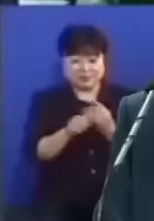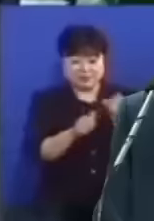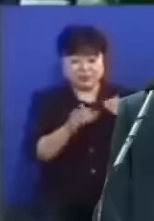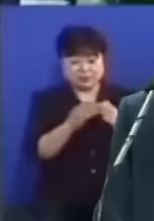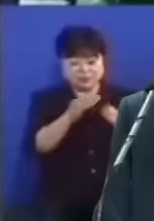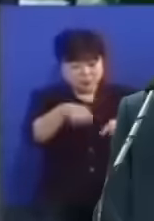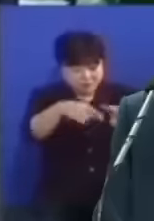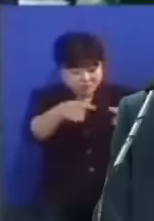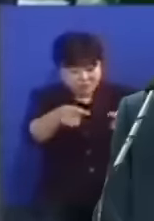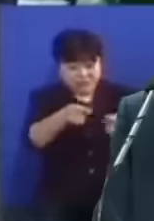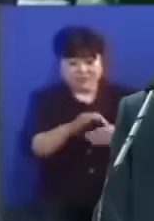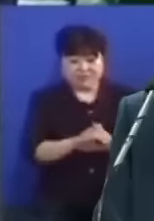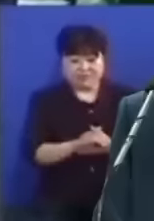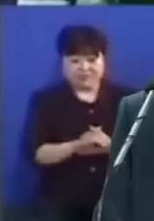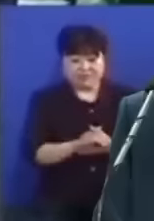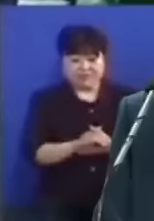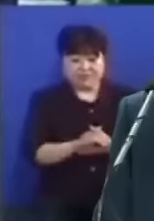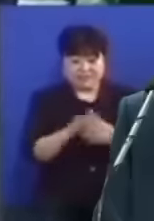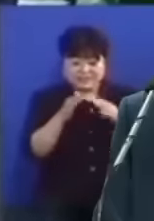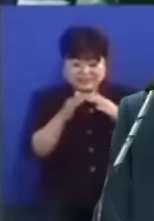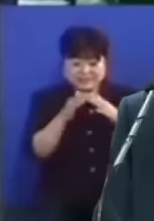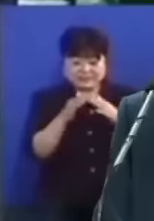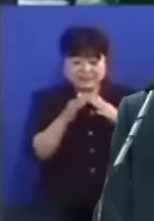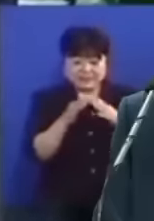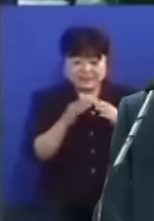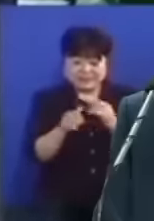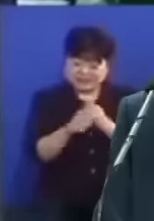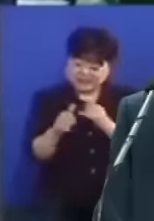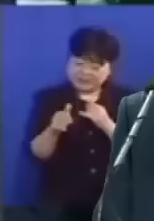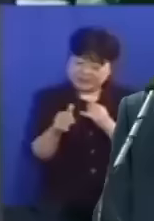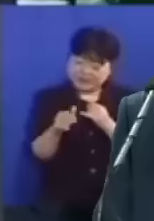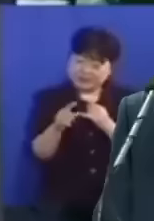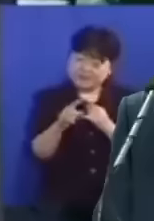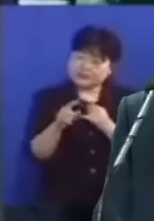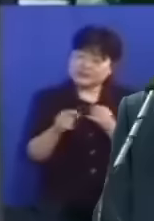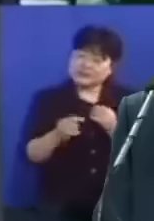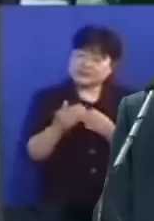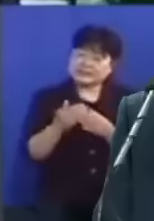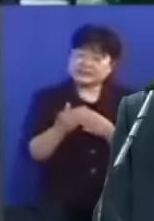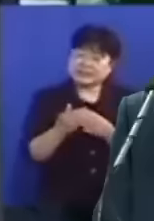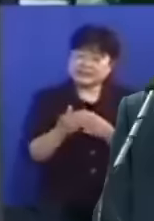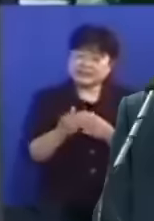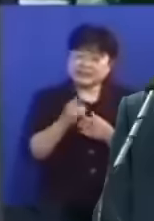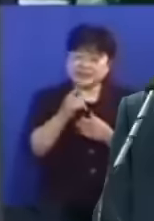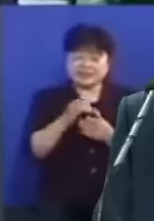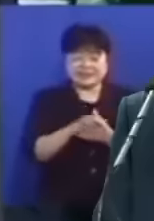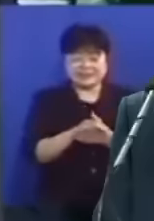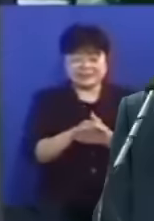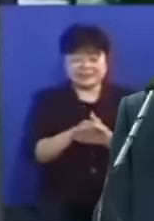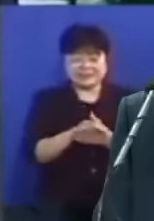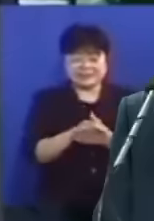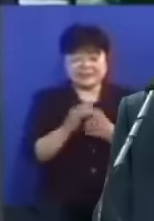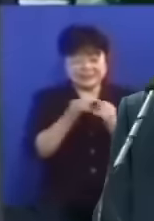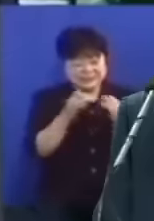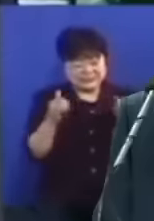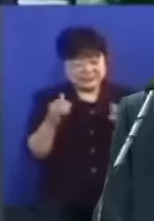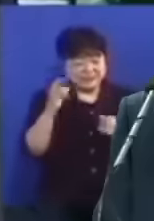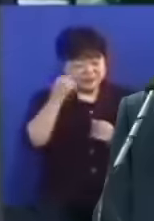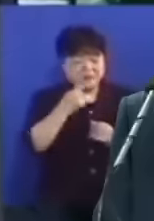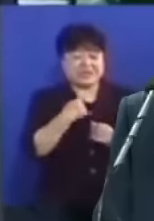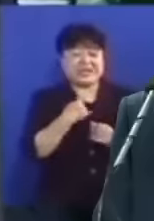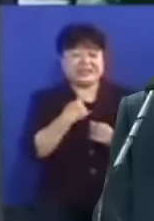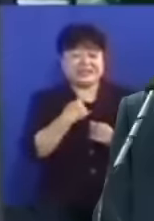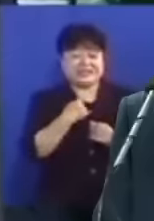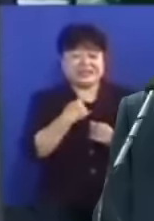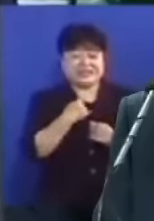부인이 집으로 돌아가는데 돌아갔으면 남편에게 어떠한 일이 일어났는지 빨리 보고를 해줘야 하는데 사람들은 어려울 때는